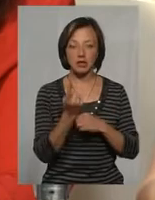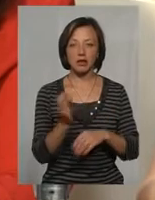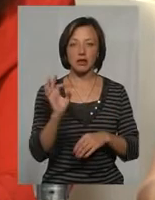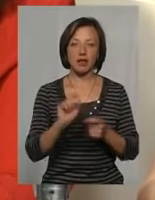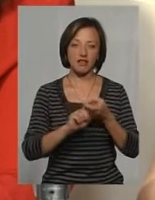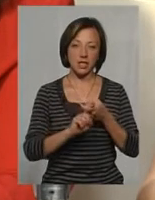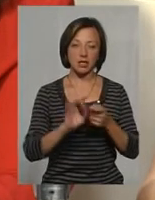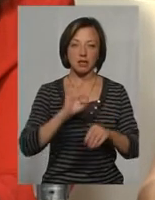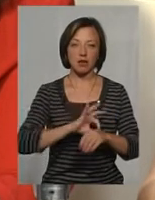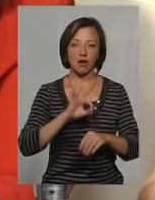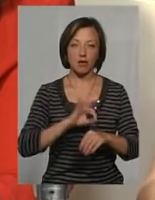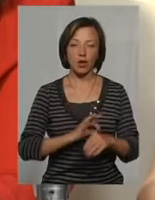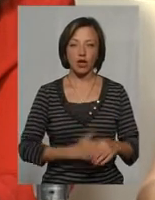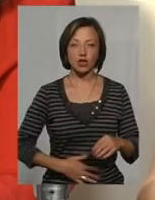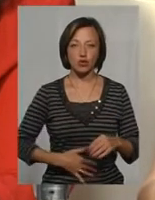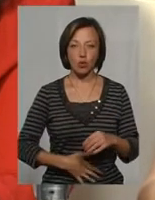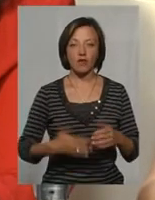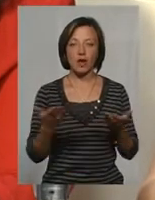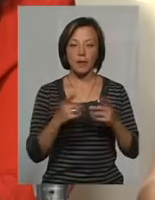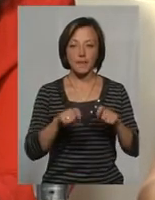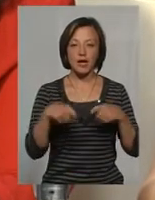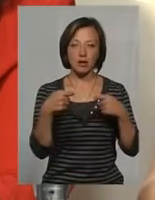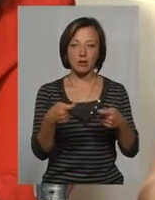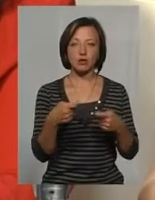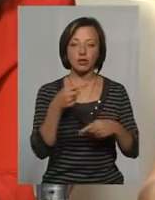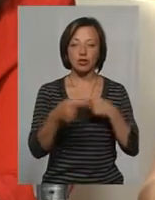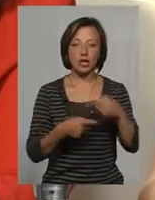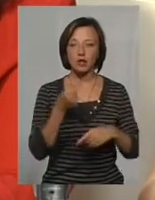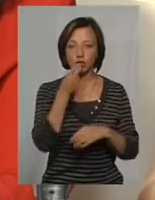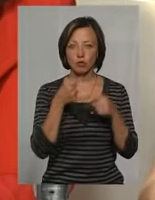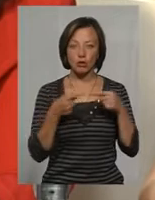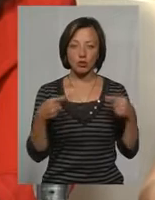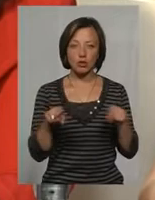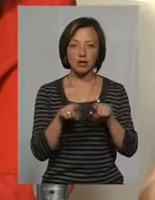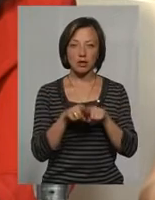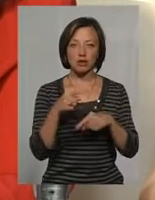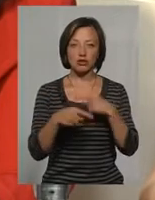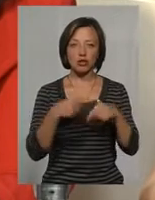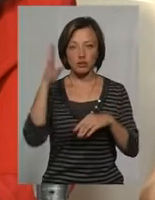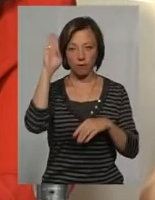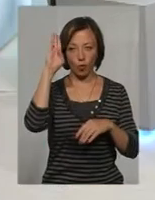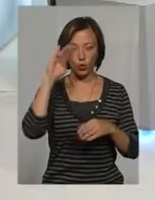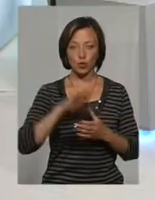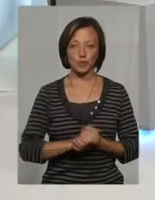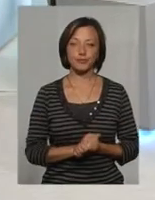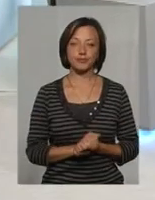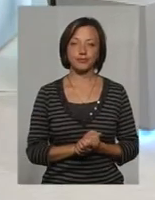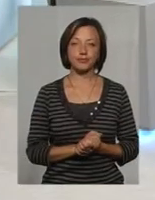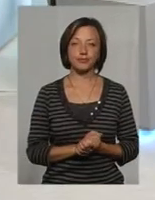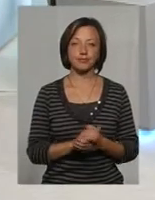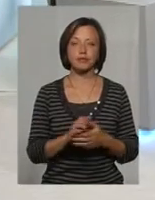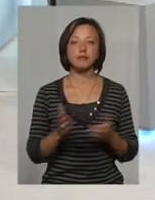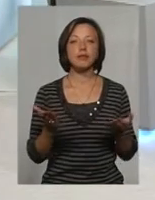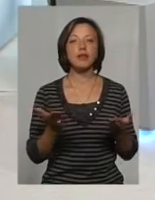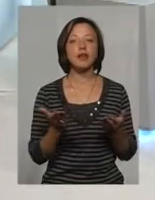виникнення інфекційних захворювань кишкових, які передаються як через харчові продукти, так і через воду. Яких